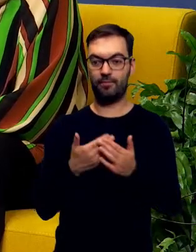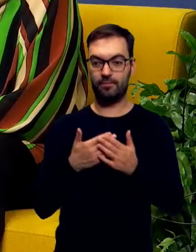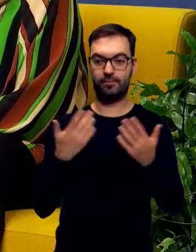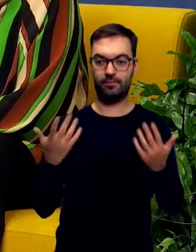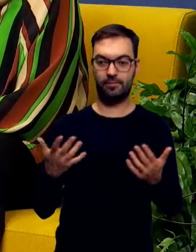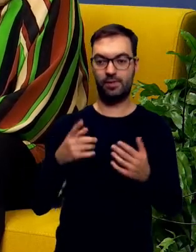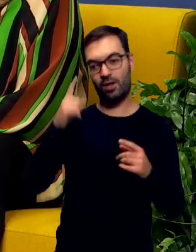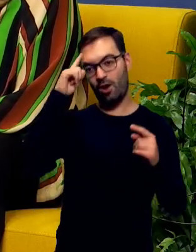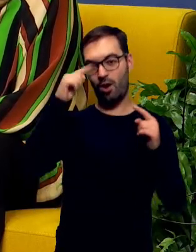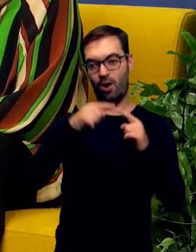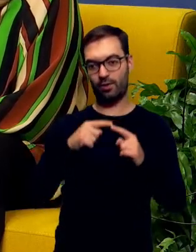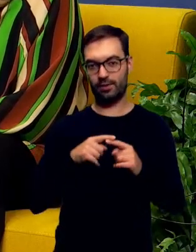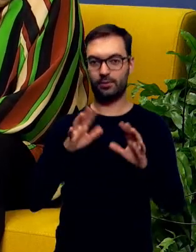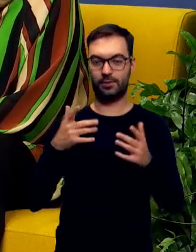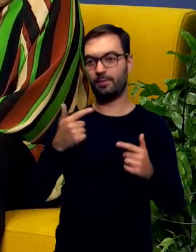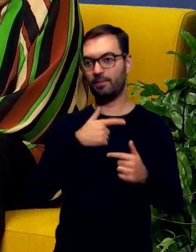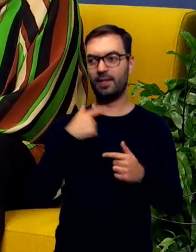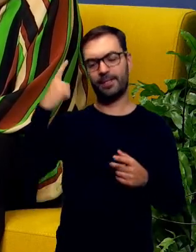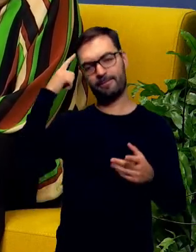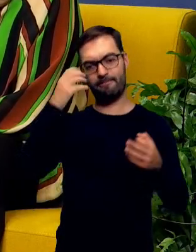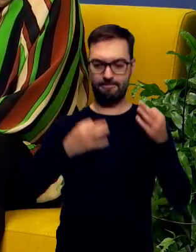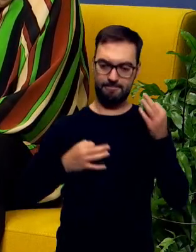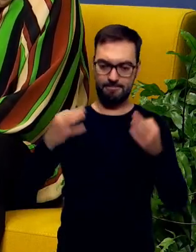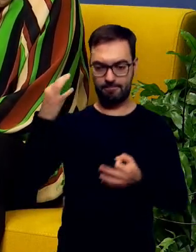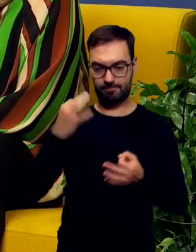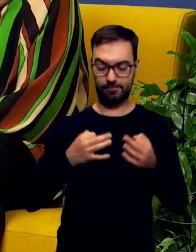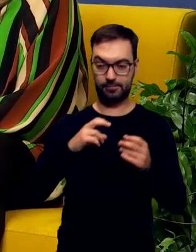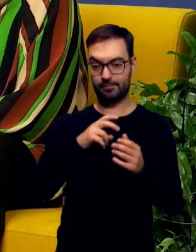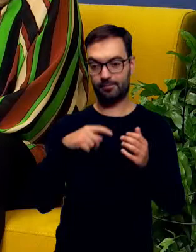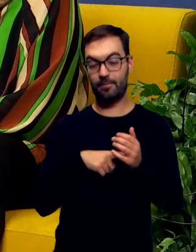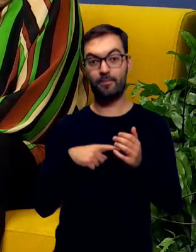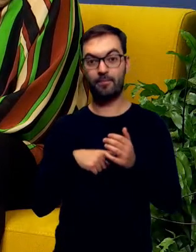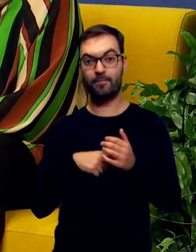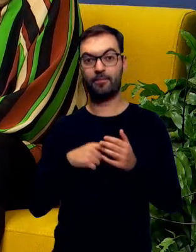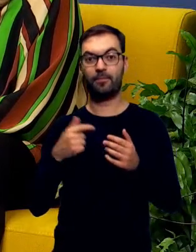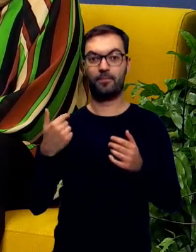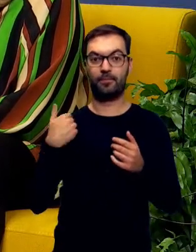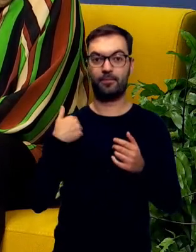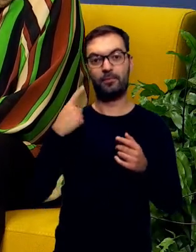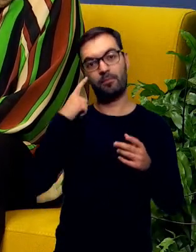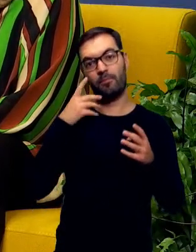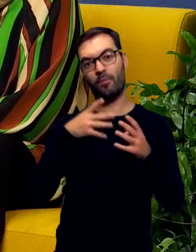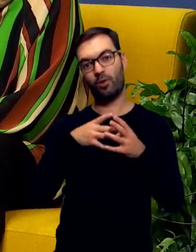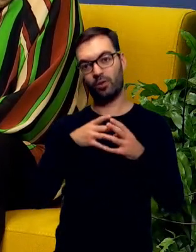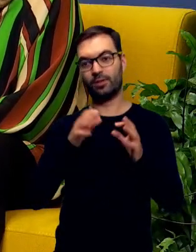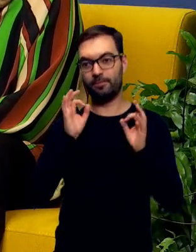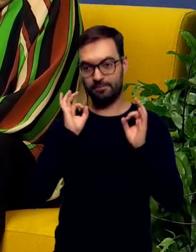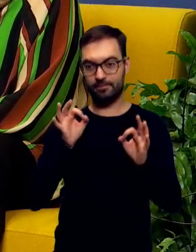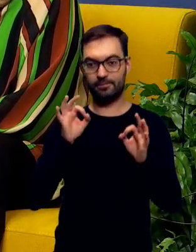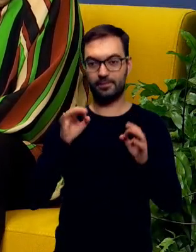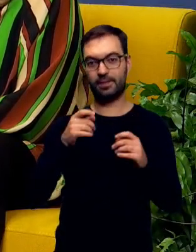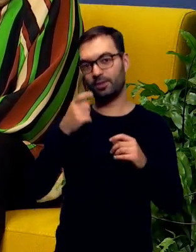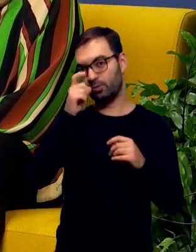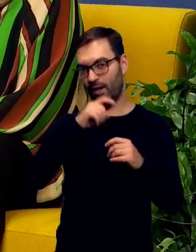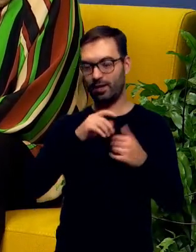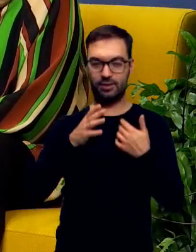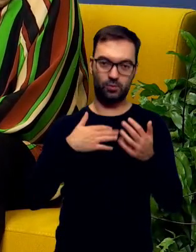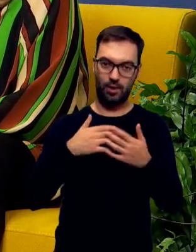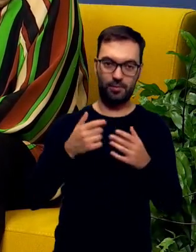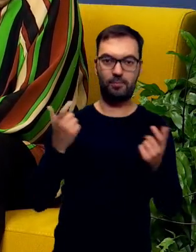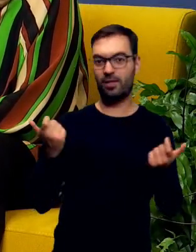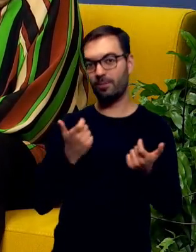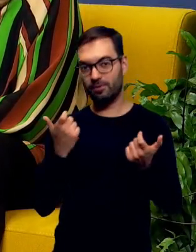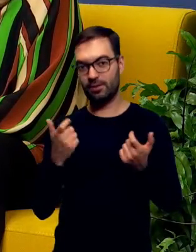tym logika taka, że my będziemy się zastanawiać nad tym, czy było, prognoza była dostatecznie niedobra,